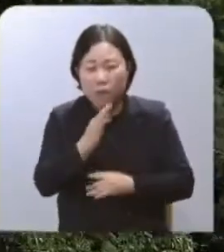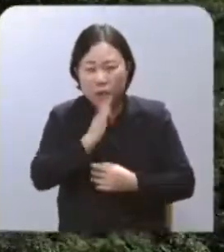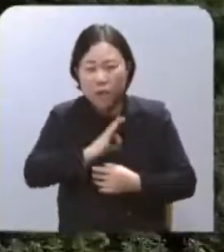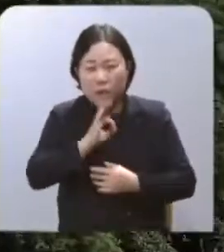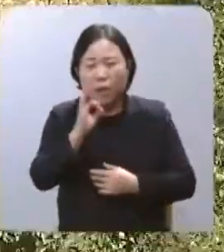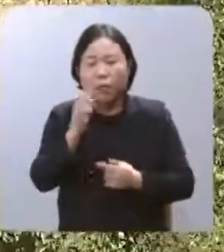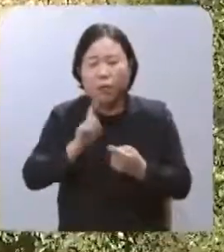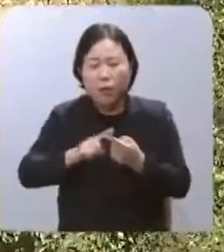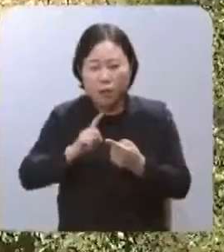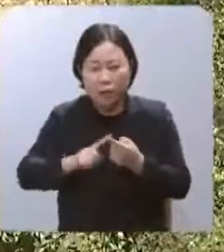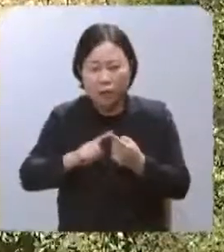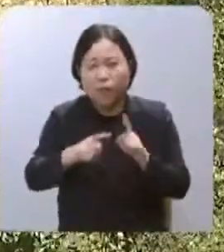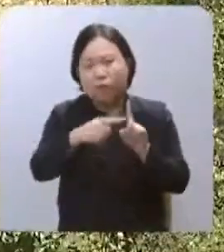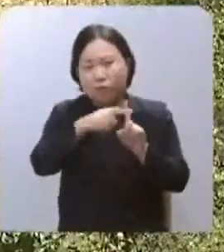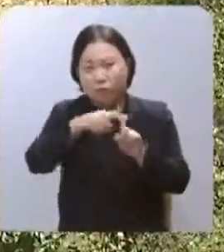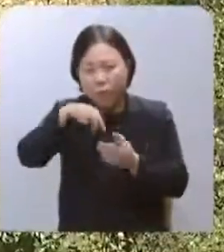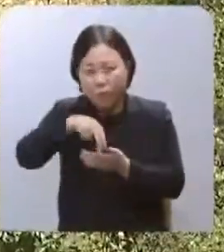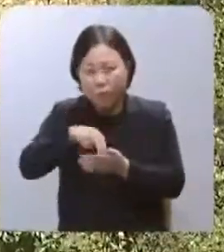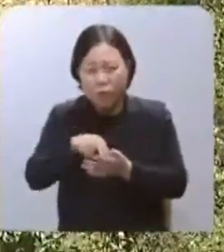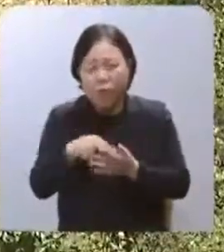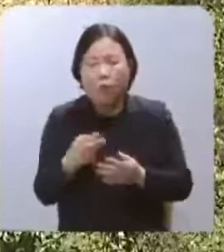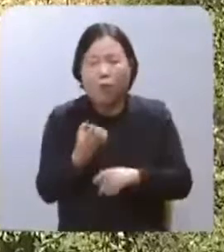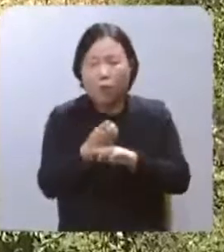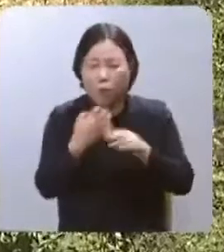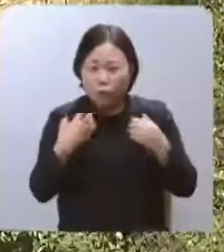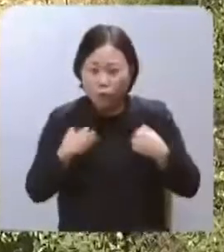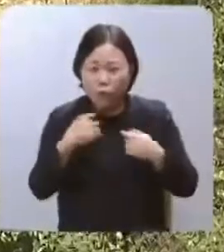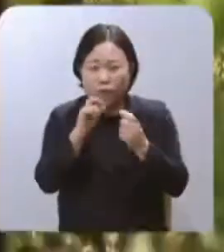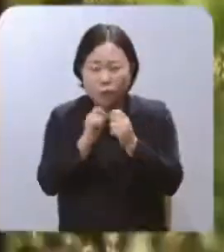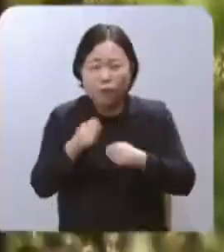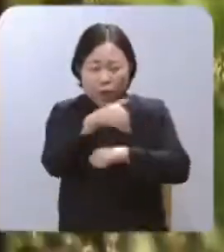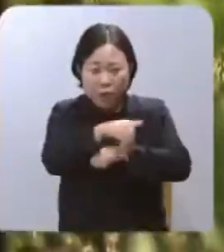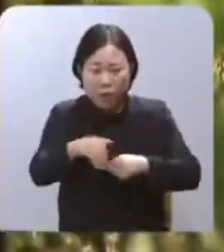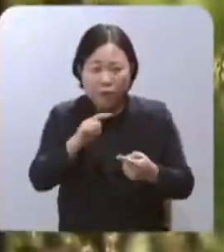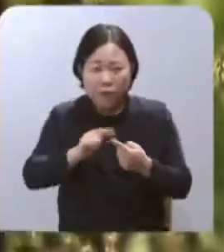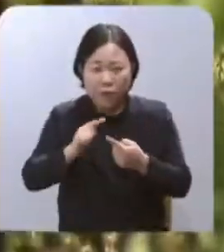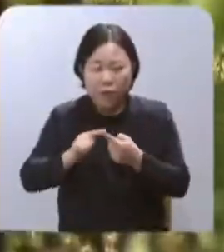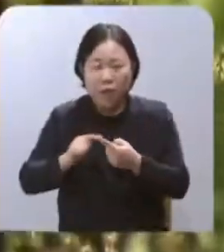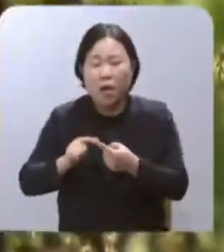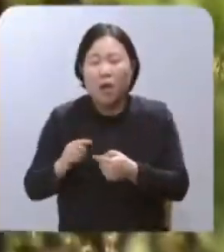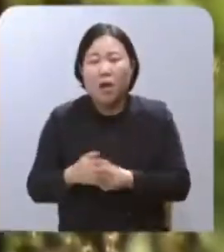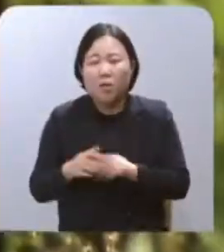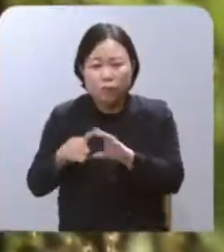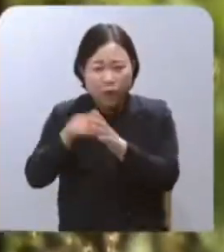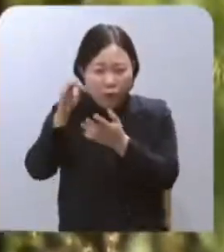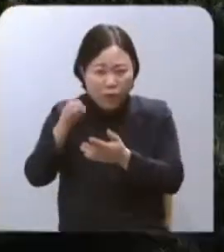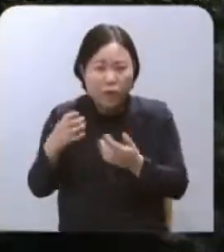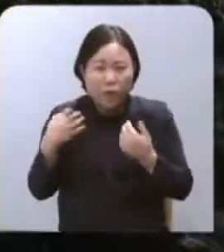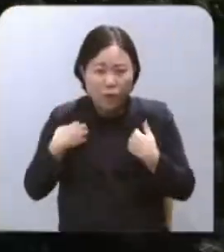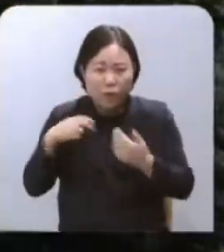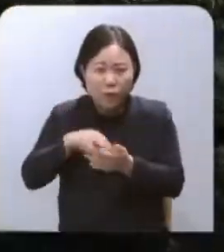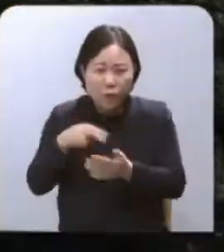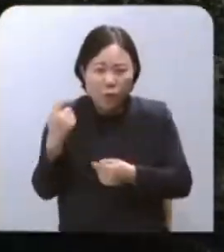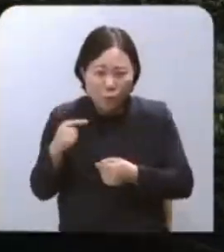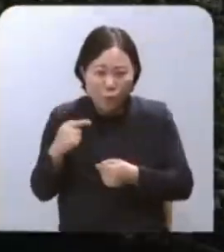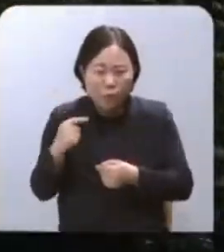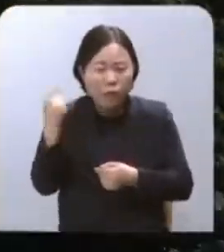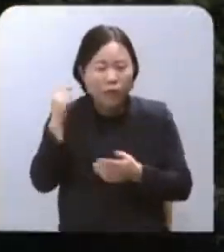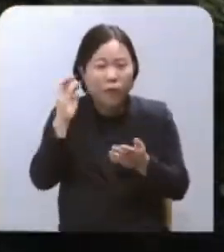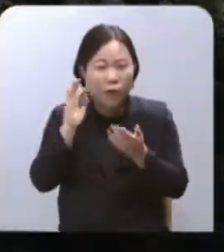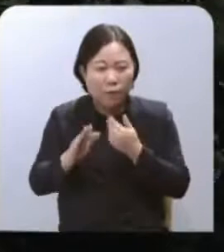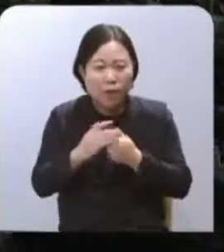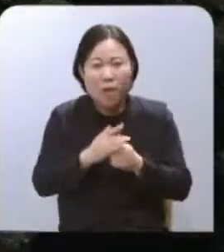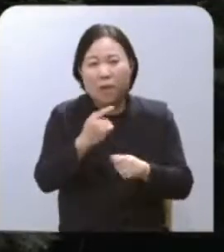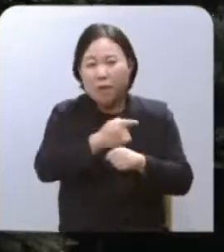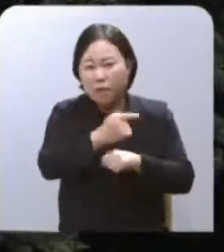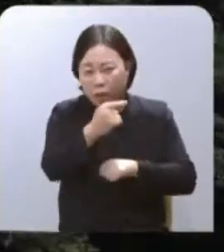입장을 보이고 있습니다 충북 보은군 은 세부 계획에 대한 문화재청의 최종 의견을 들은 뒤 내년 상반기 정리